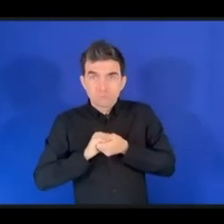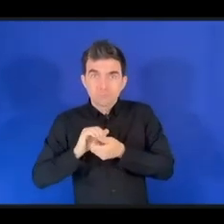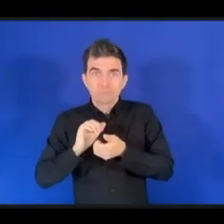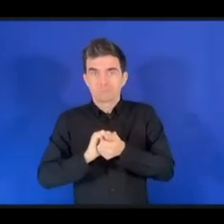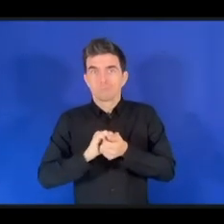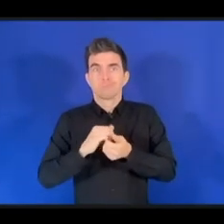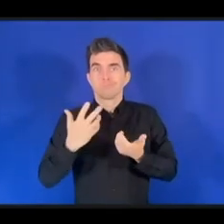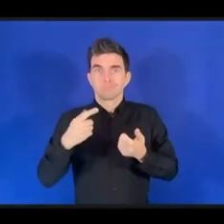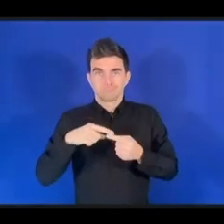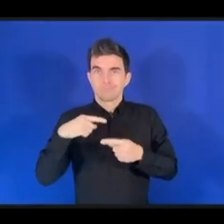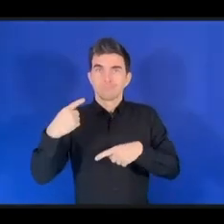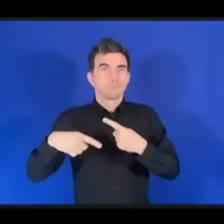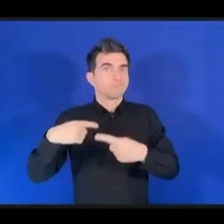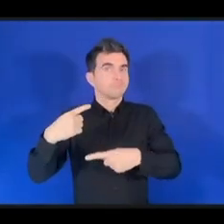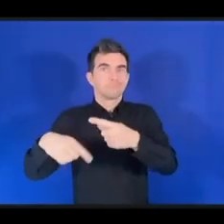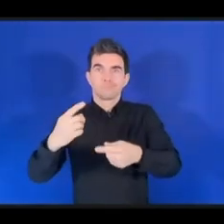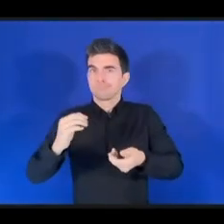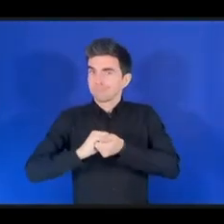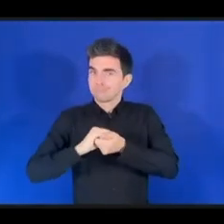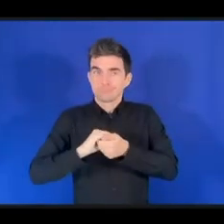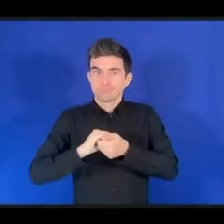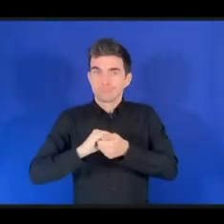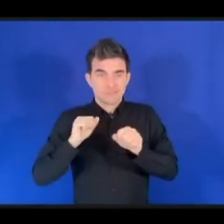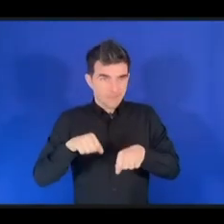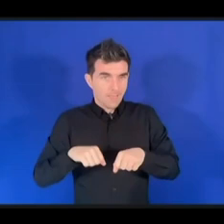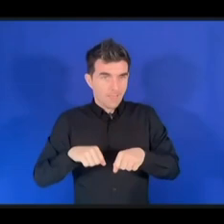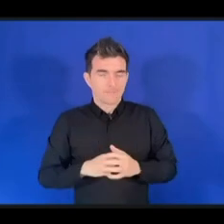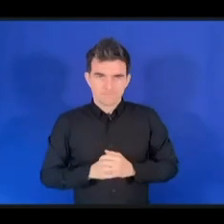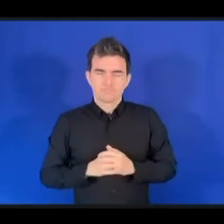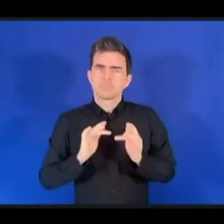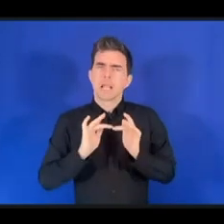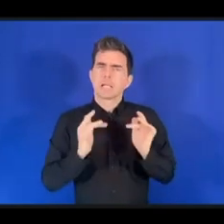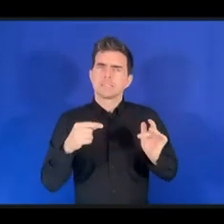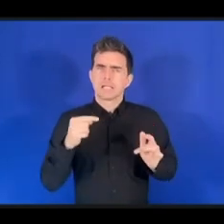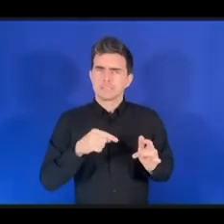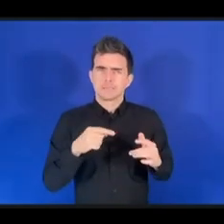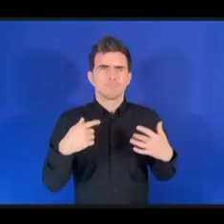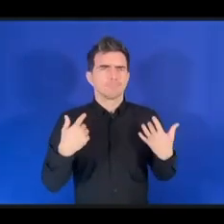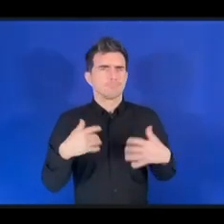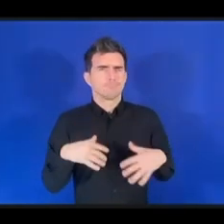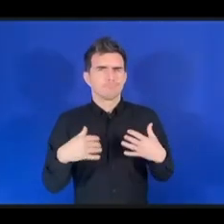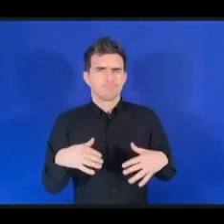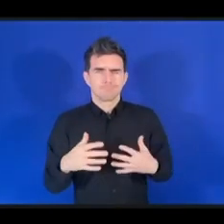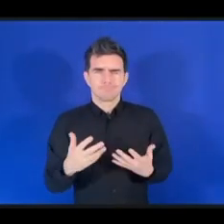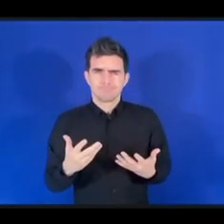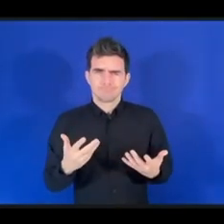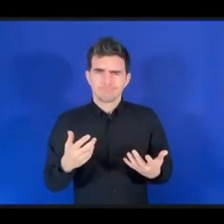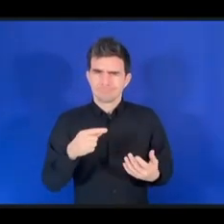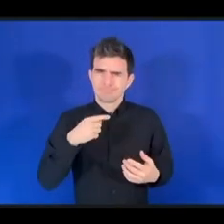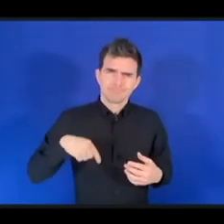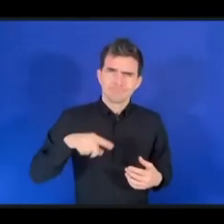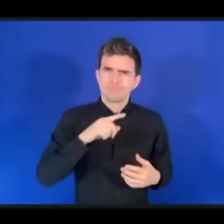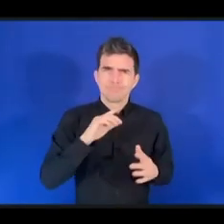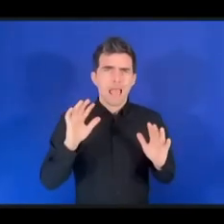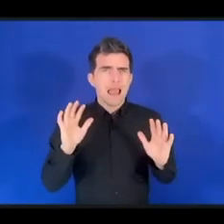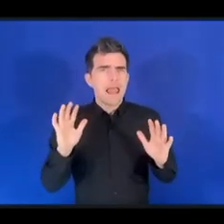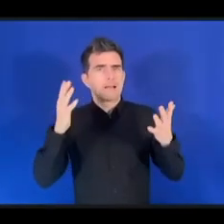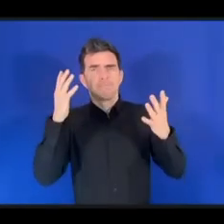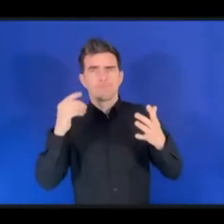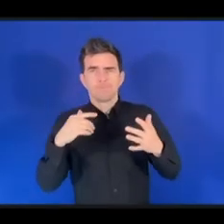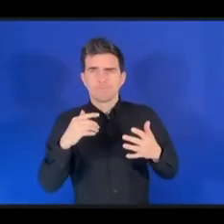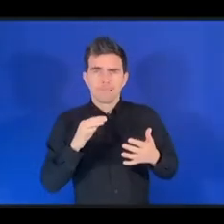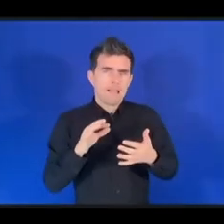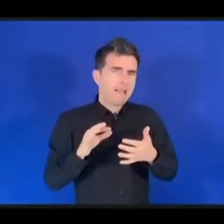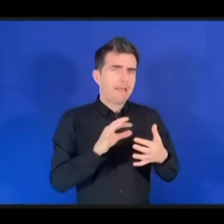常生活以及经济和社会生活当中的重要基础设施，而且呢整个互联